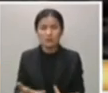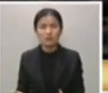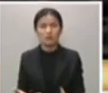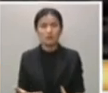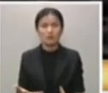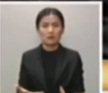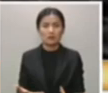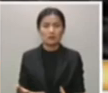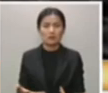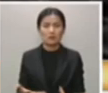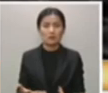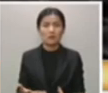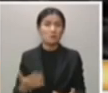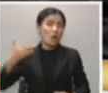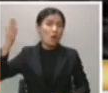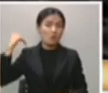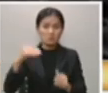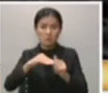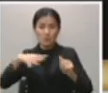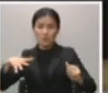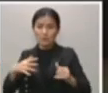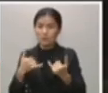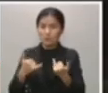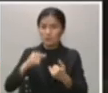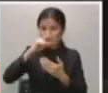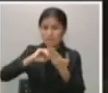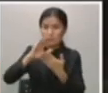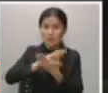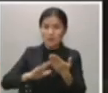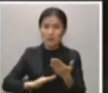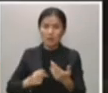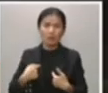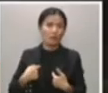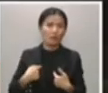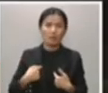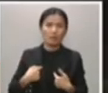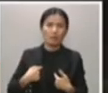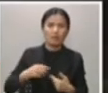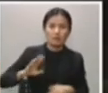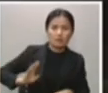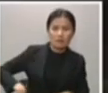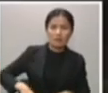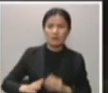ประเทศผู้นำเป็นประเทศผู้ตามสัมภาษณ์ที่ครบครับ